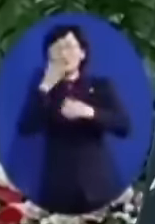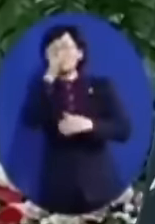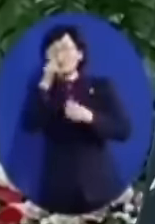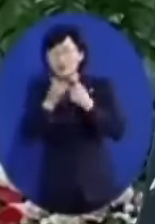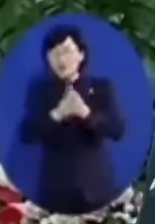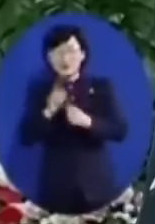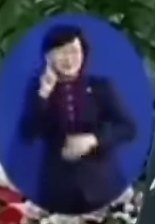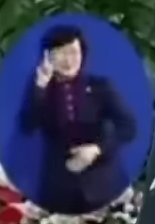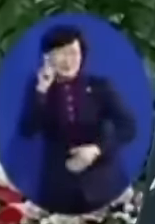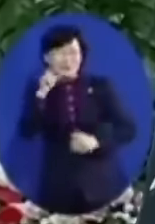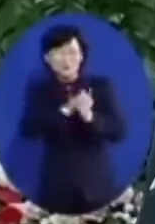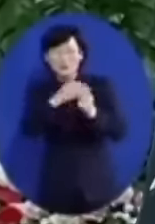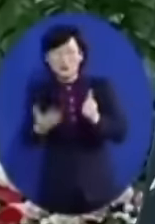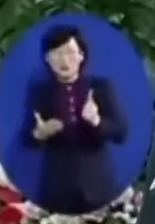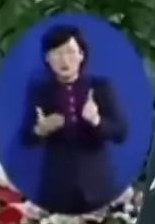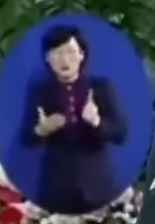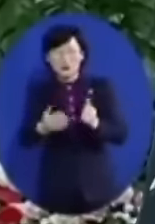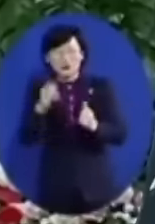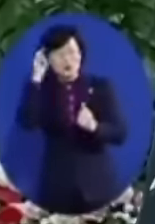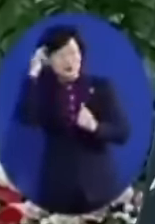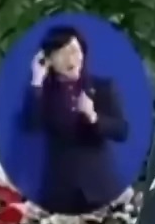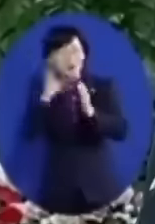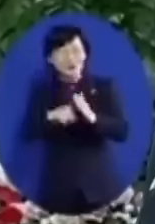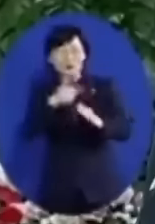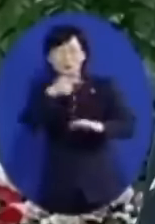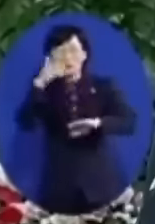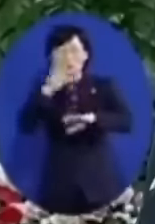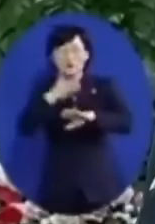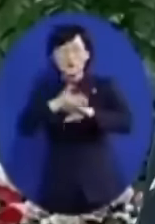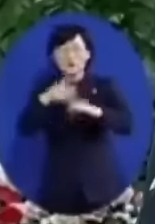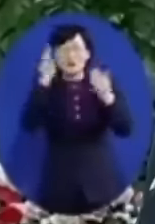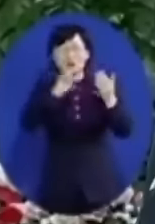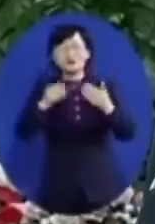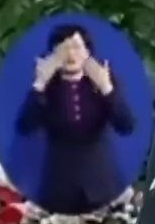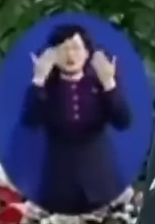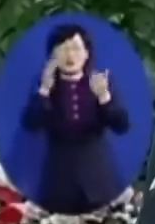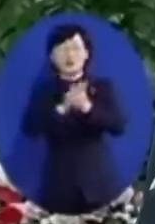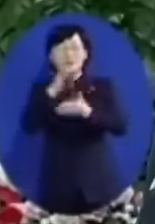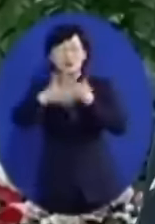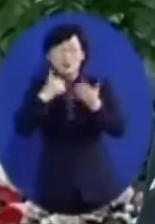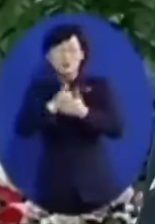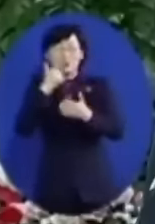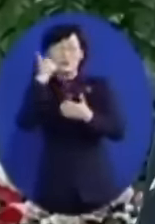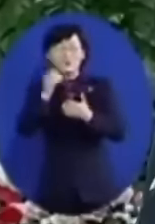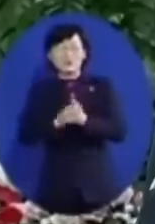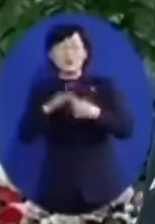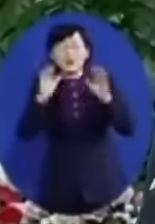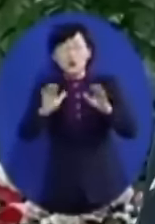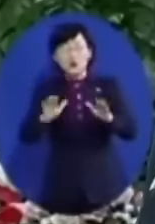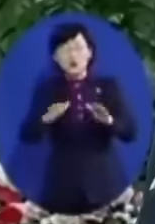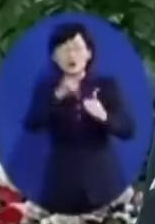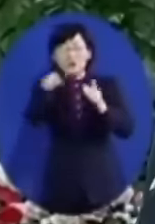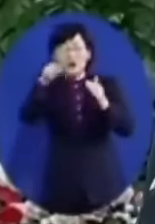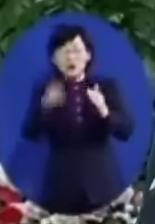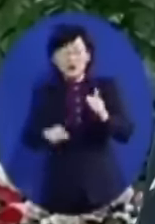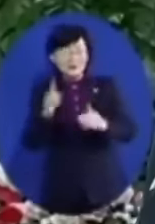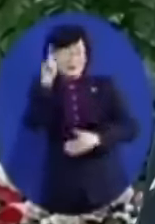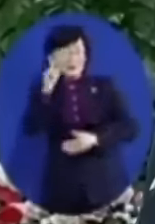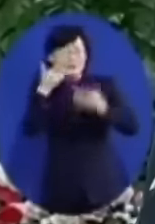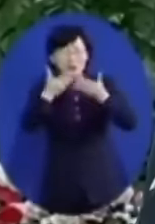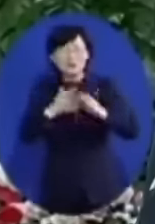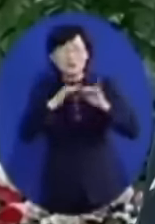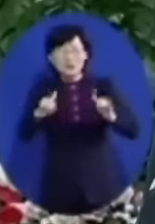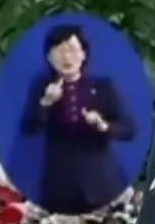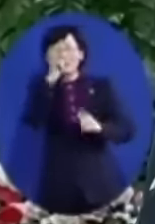스트레스를 벗어날 수 있는 것을 생각할 때 감사하고 찬송합니다. 하나님 아버지여, 오늘 이 가운데 스트레스 받은 사람이